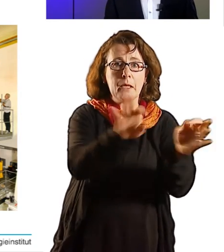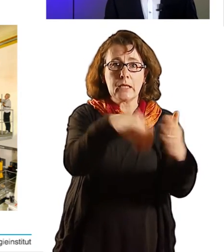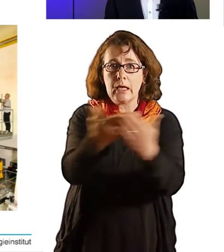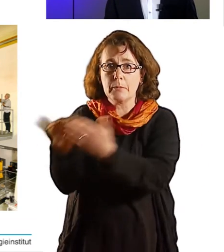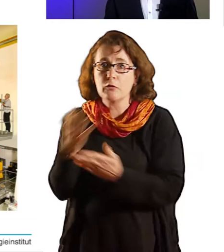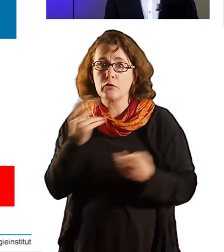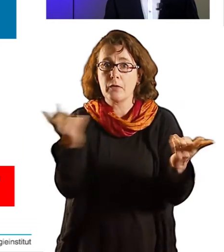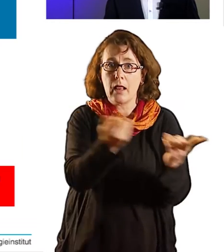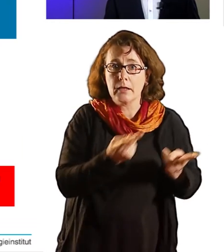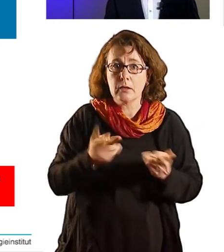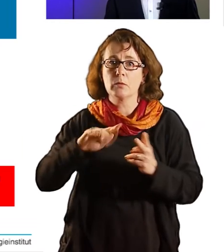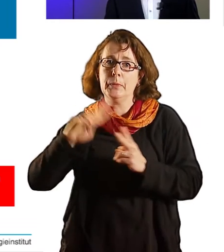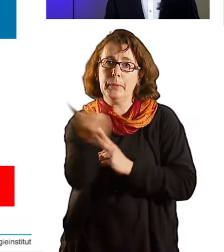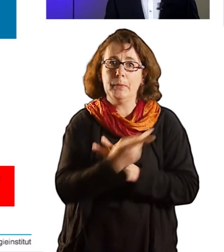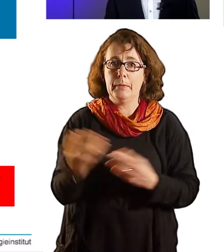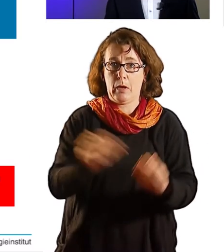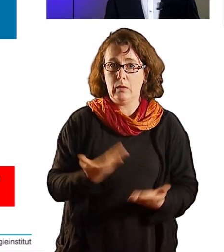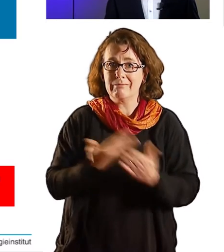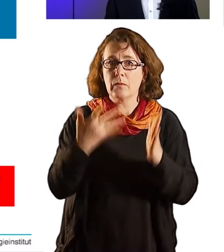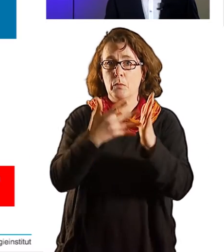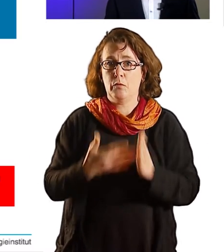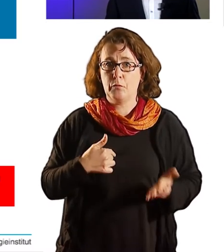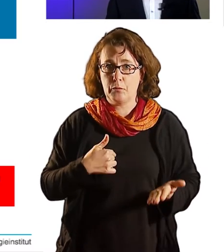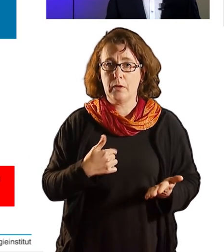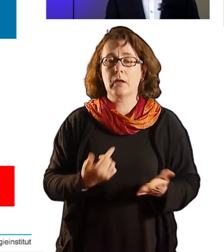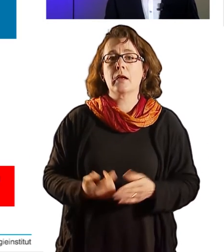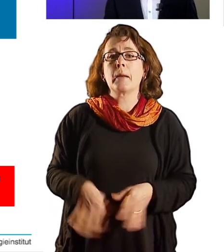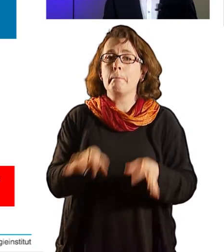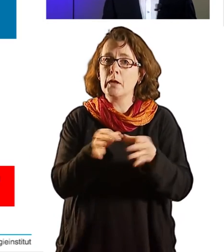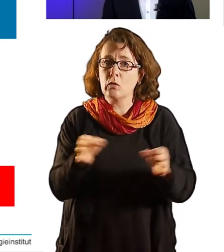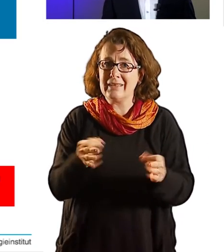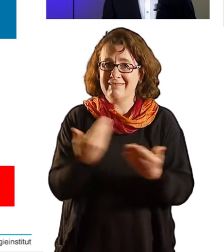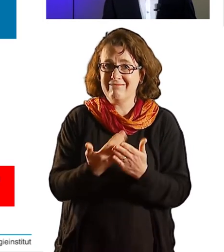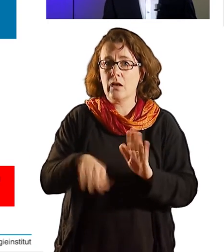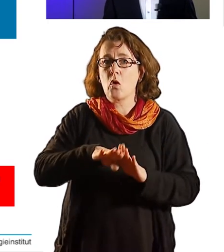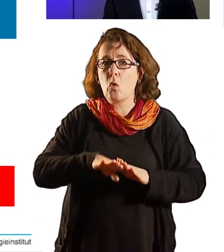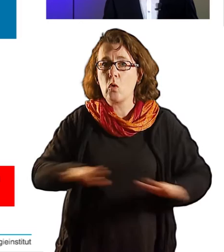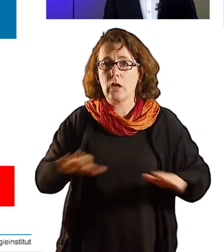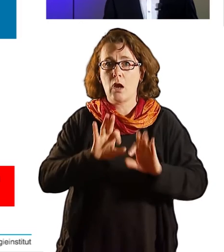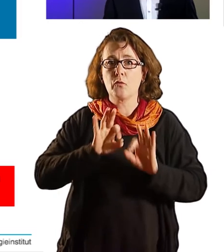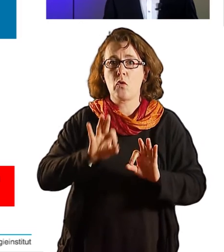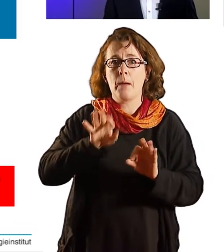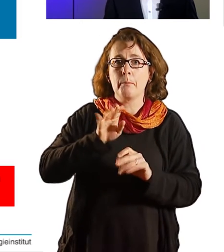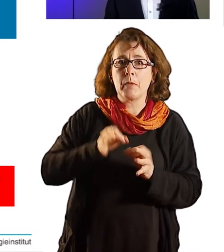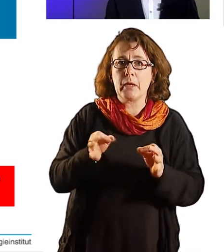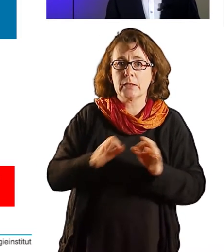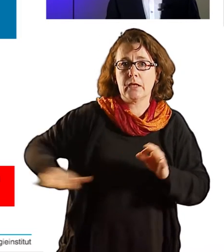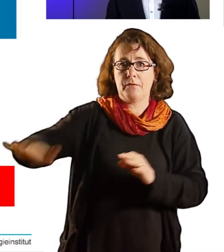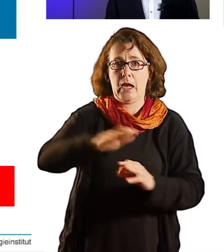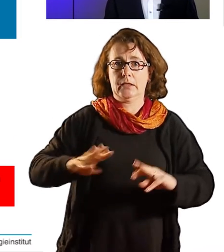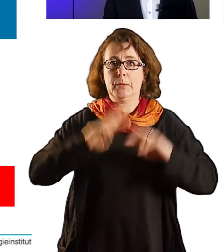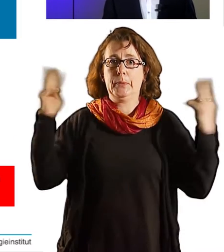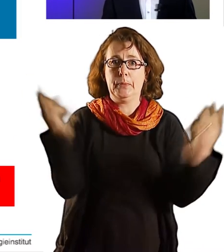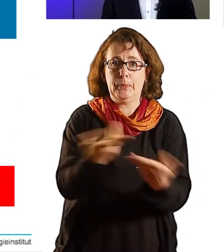von Messergebnissen. Die Metrologie bildet also die Grundlage für die Einheitlichkeit des Messwesens, und zwar sowohl national als